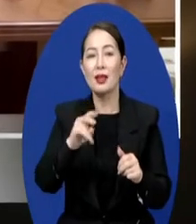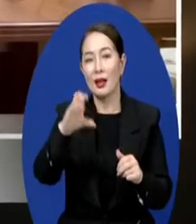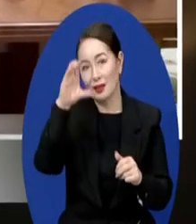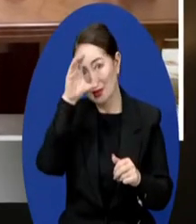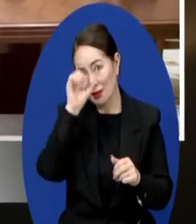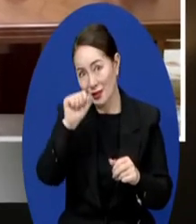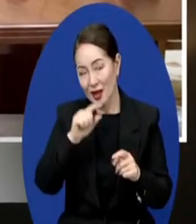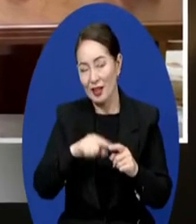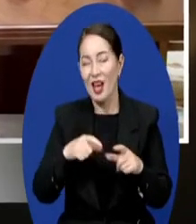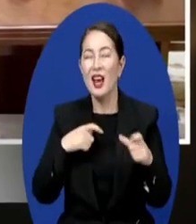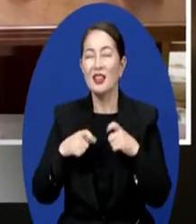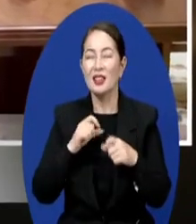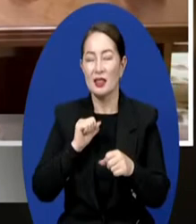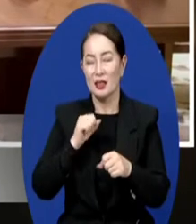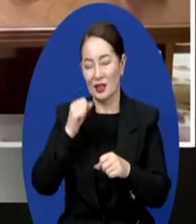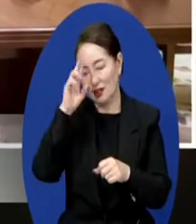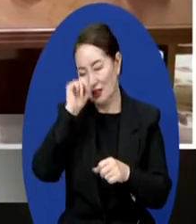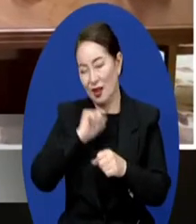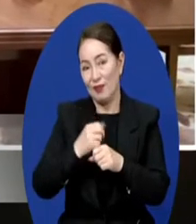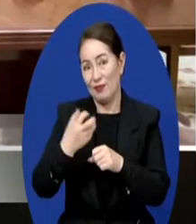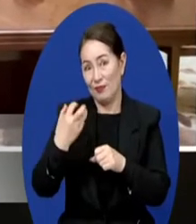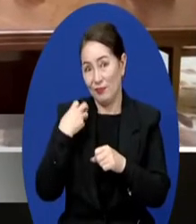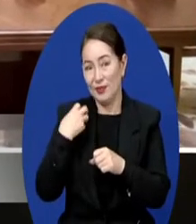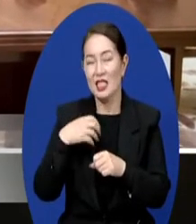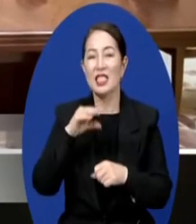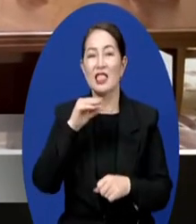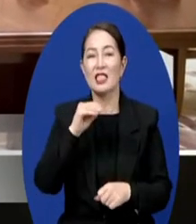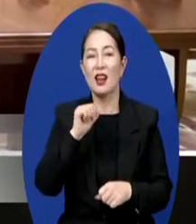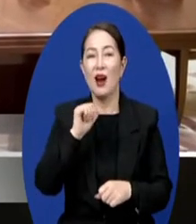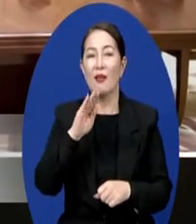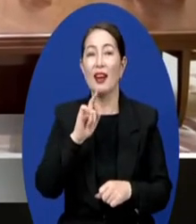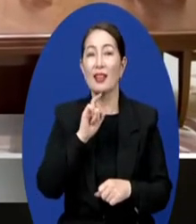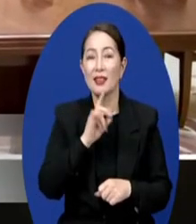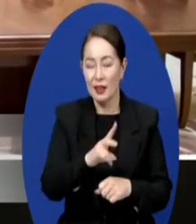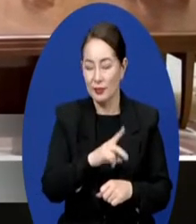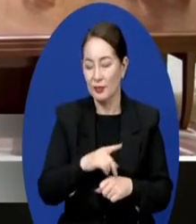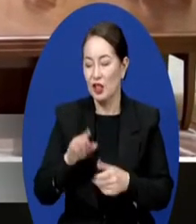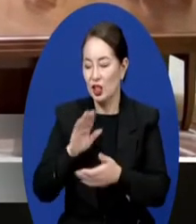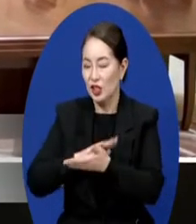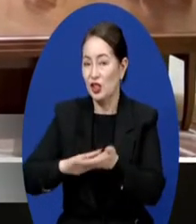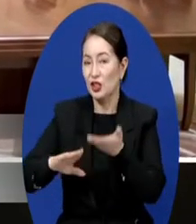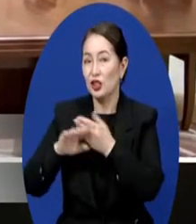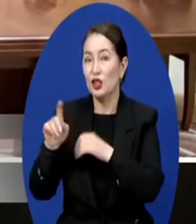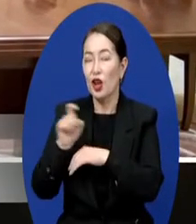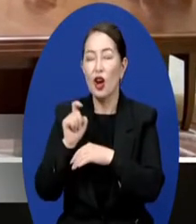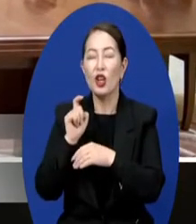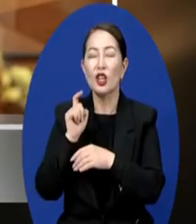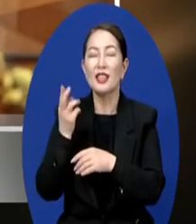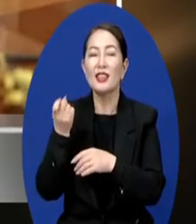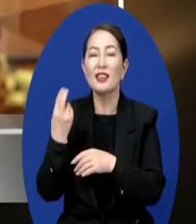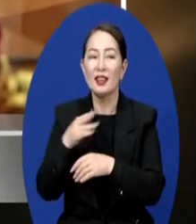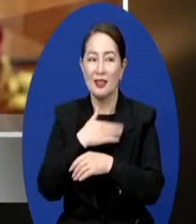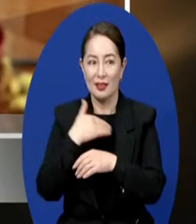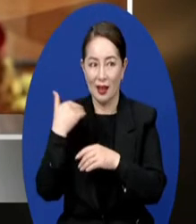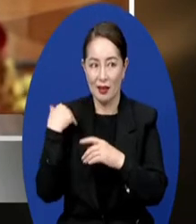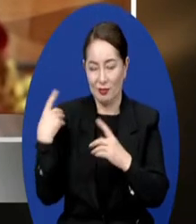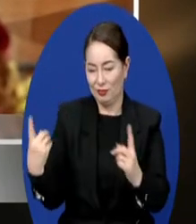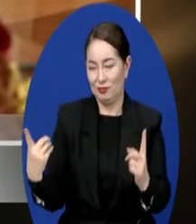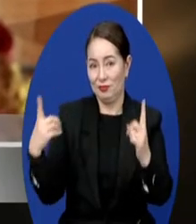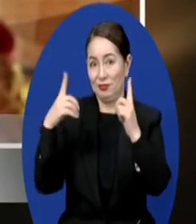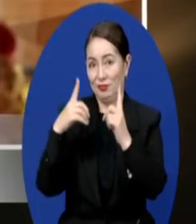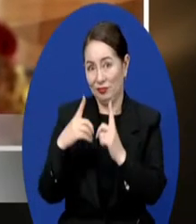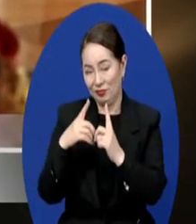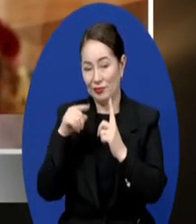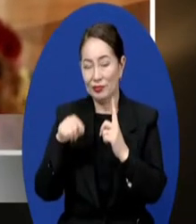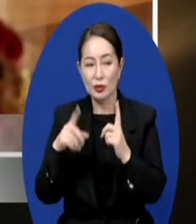үр гүйцэтгэгч Жавхлан бүгд найрамдах хятадар тусын хөгжлийн шинжилгээ хорооны дэд дараага нэг жижигтэй уулзалт хийлээ. Уулзалтаар